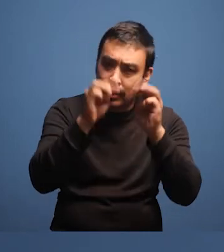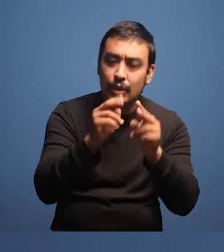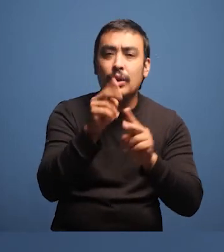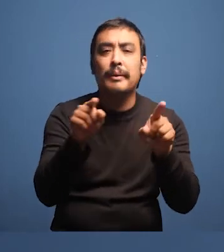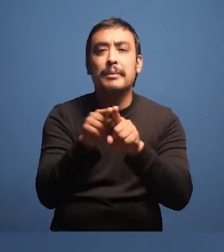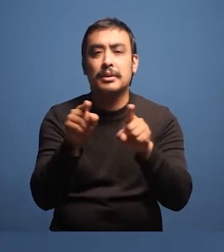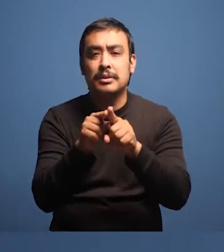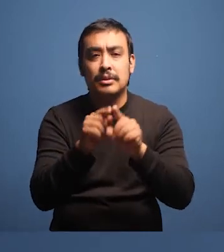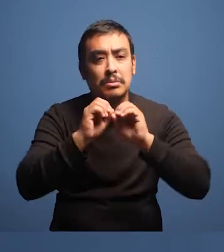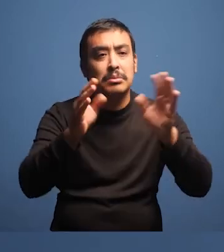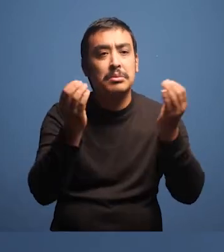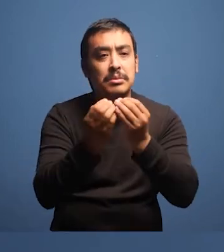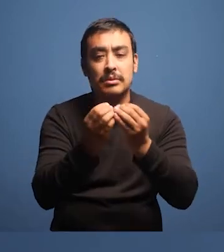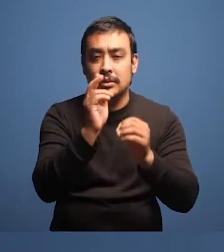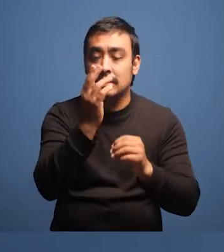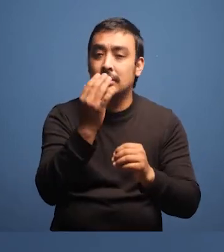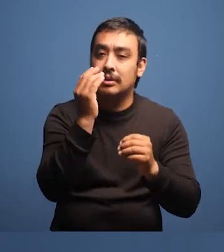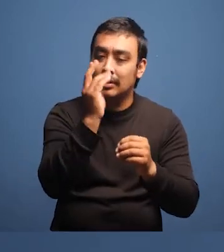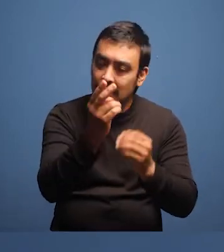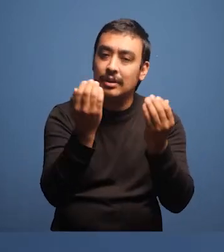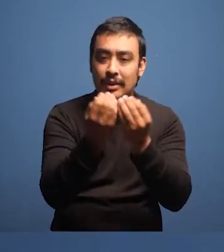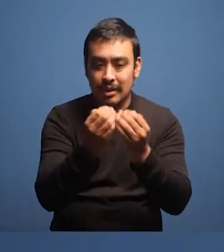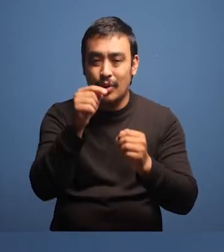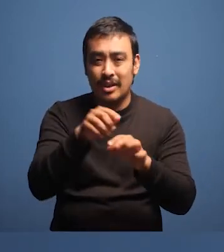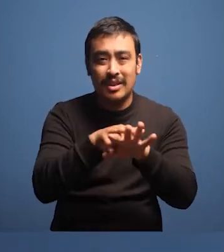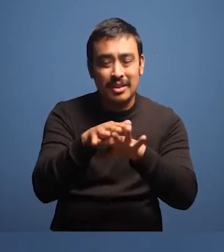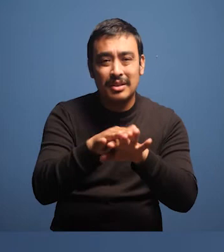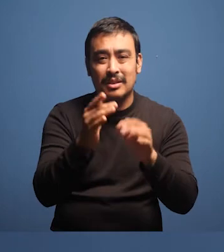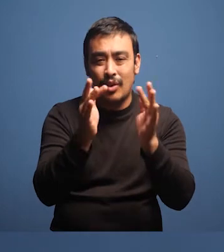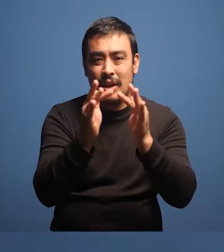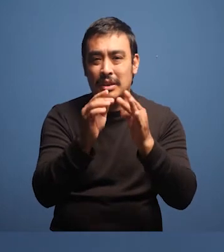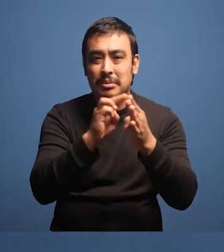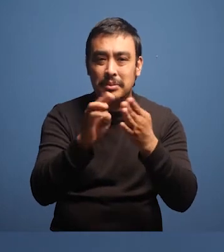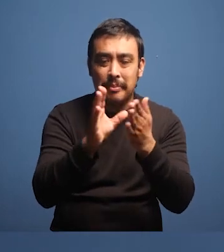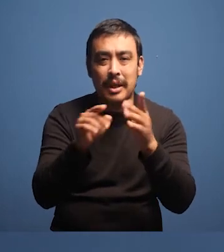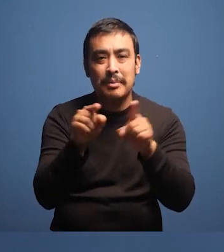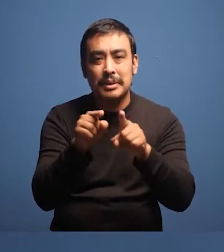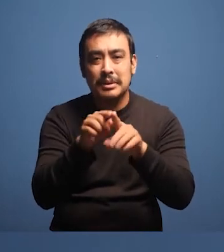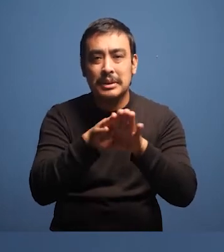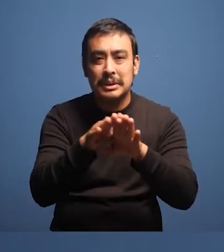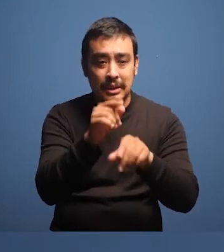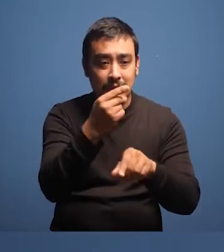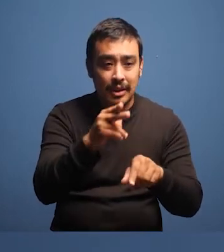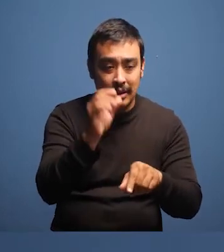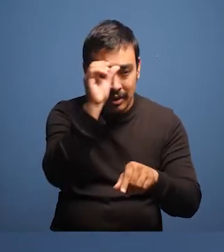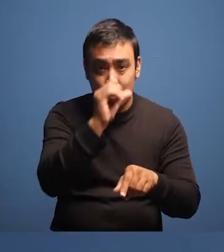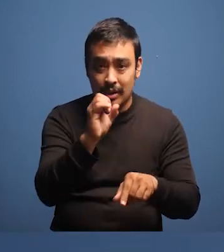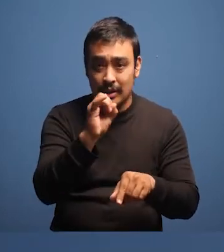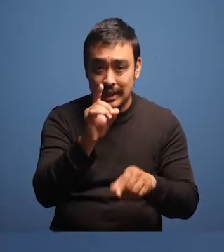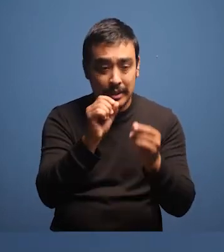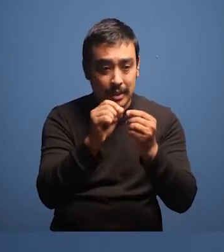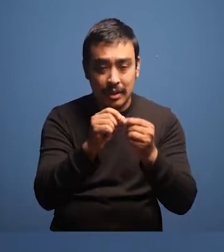के अरे पब्लिक गरिदिने गर्छौँ। त्यसै गरी अनि अहिले भनेको त एकदम धेरै अनलाइन इम्पर्सनेसन भनेको अब एकजनाको आइडीबाट अर्कोले फेक आइडी बनाएर